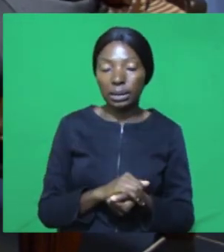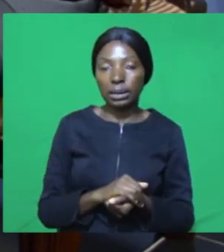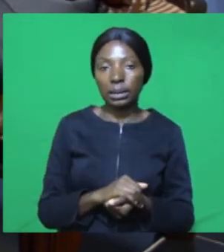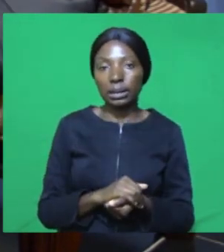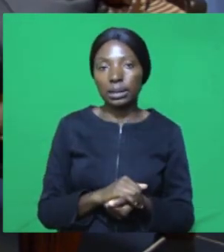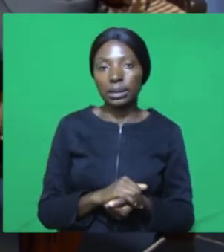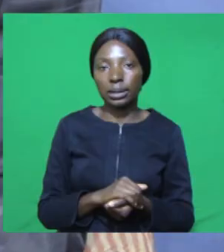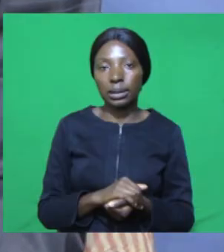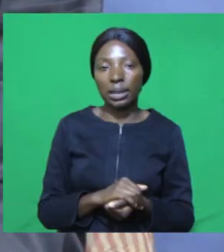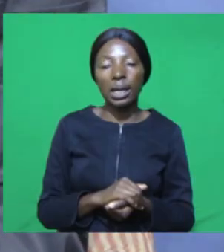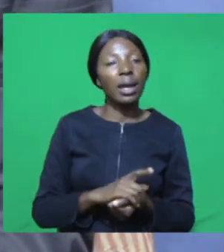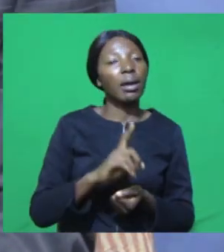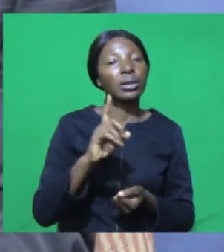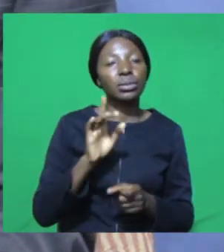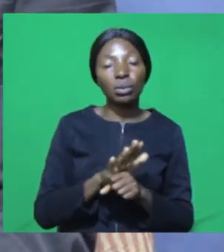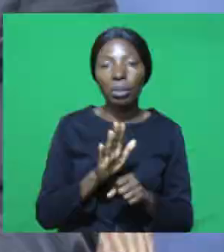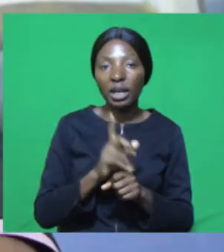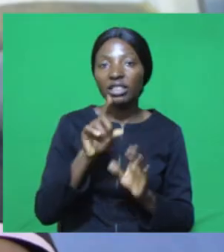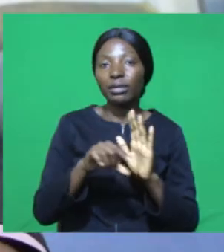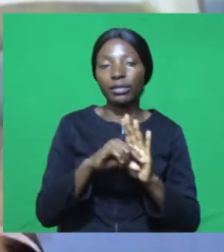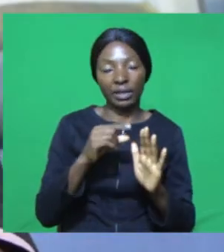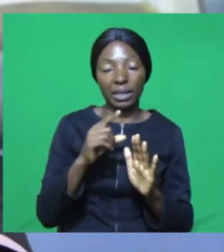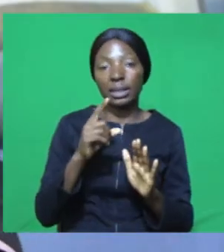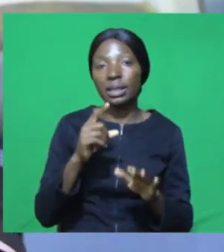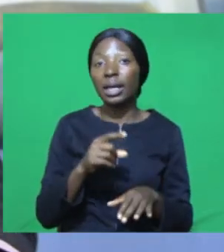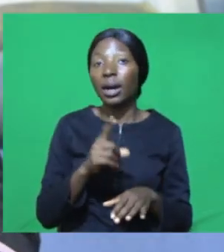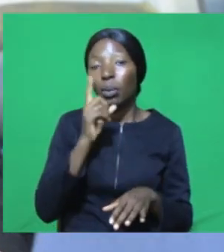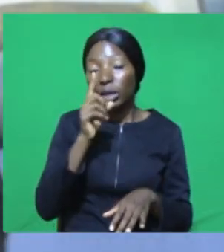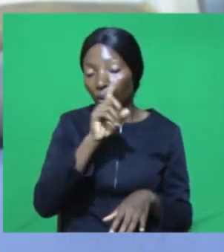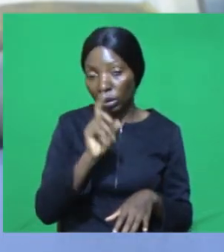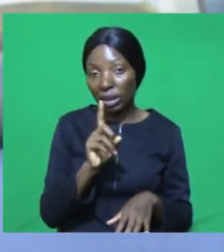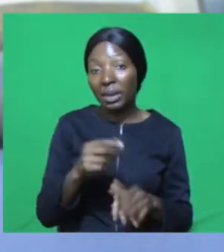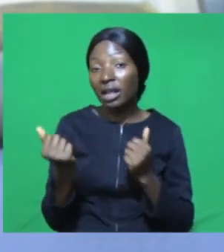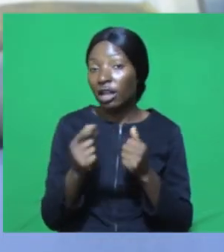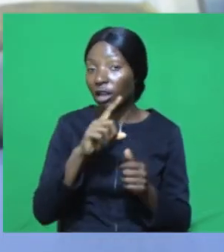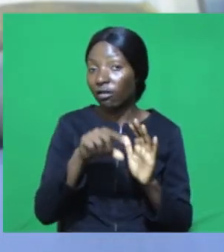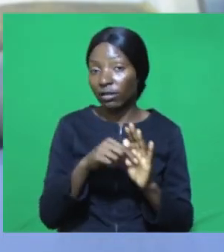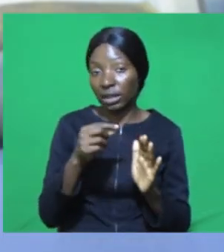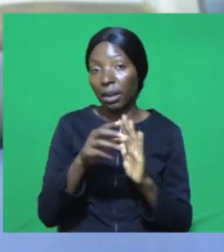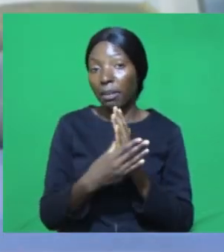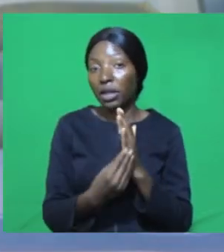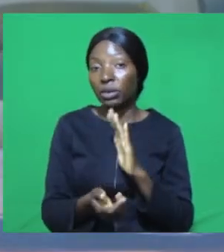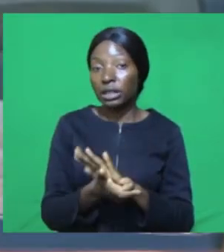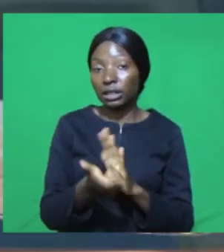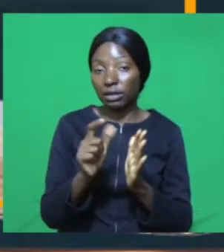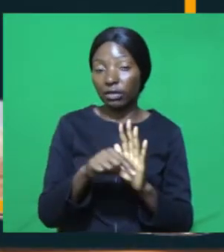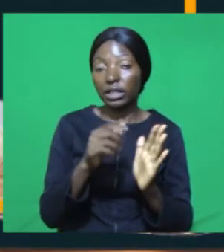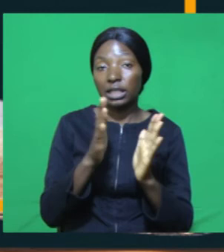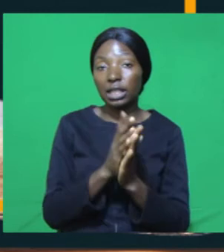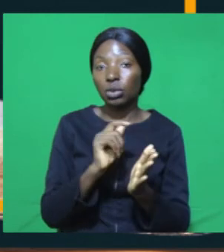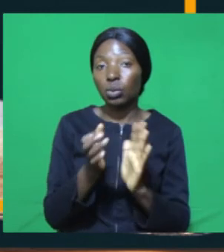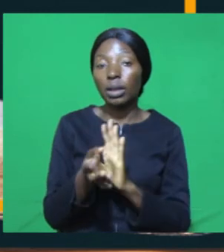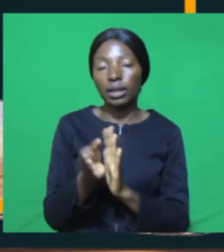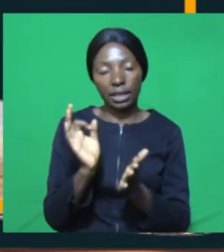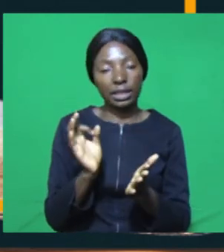Kurumba ndenge. Oh, ndo tukuratso. Ndakagona ndokirika na wabata. Alright. Mateo 17 verse 10 kuenda pa 30.